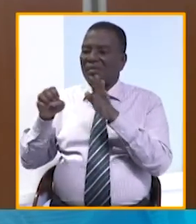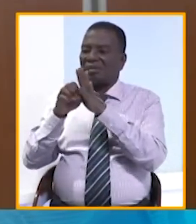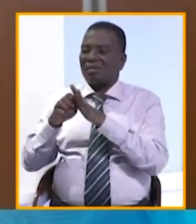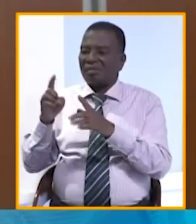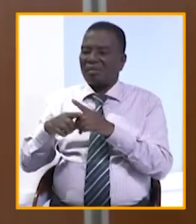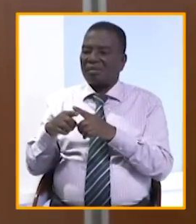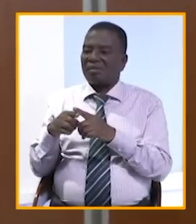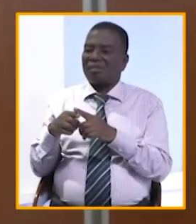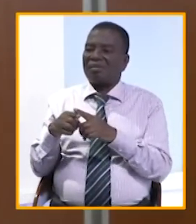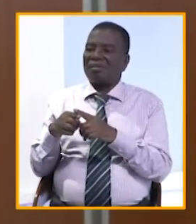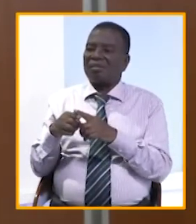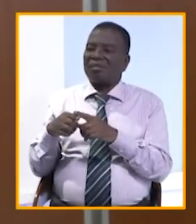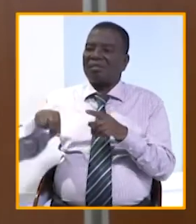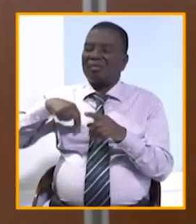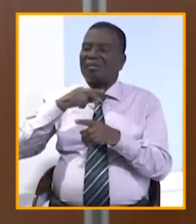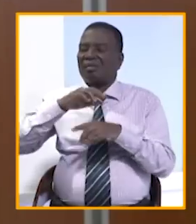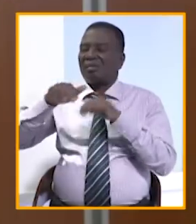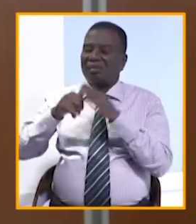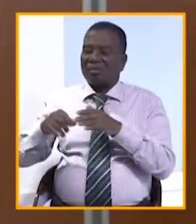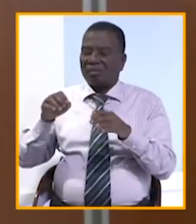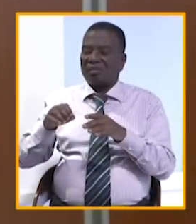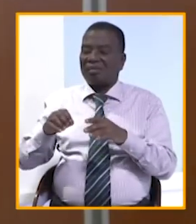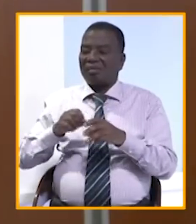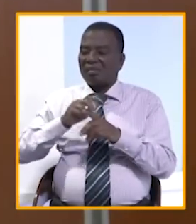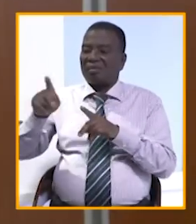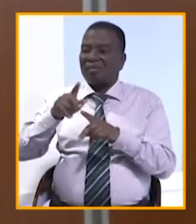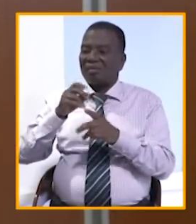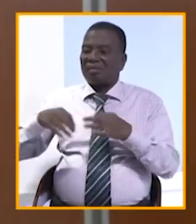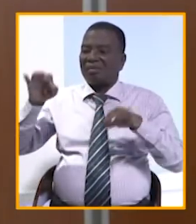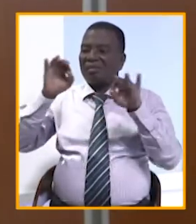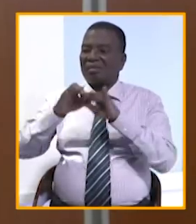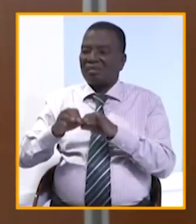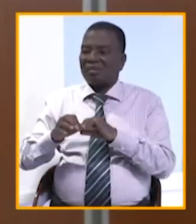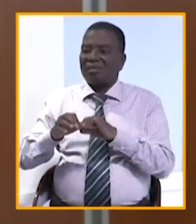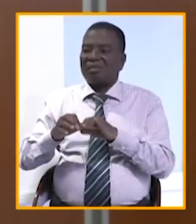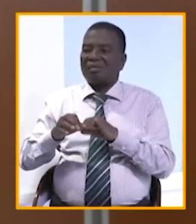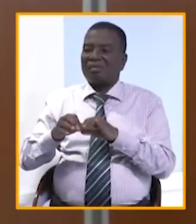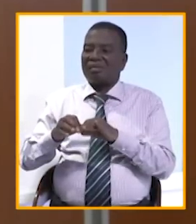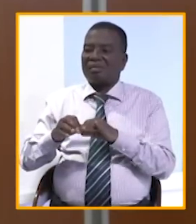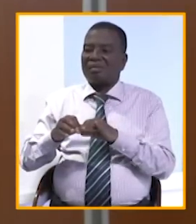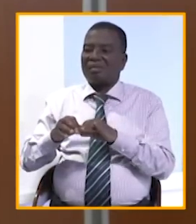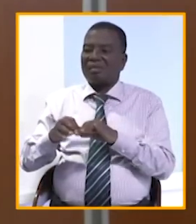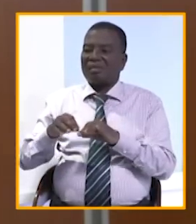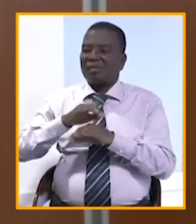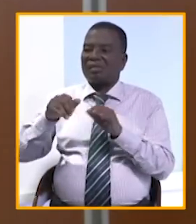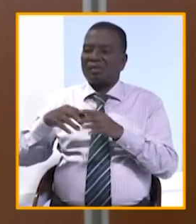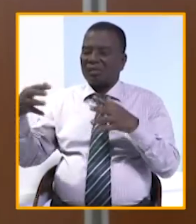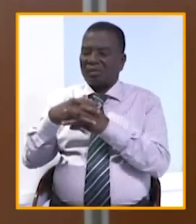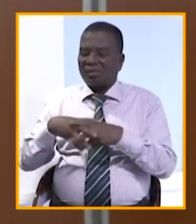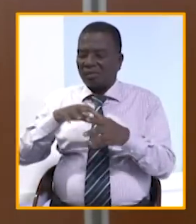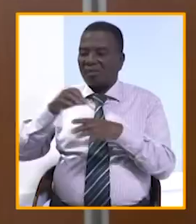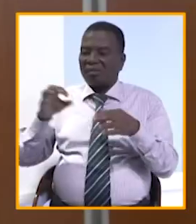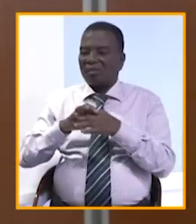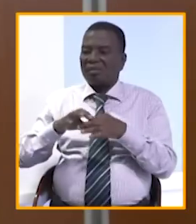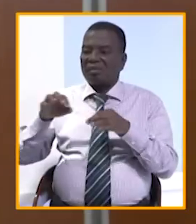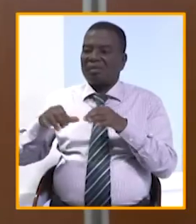cas de discrimination. Donc nous sommes tous victimes. C'est pour ça que c'est important de prendre à cœur ce thème-là. Tous unis, tous solidaires, tous activistes, parce que